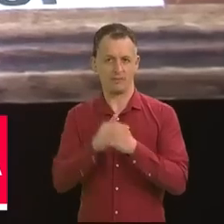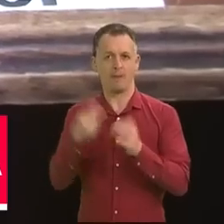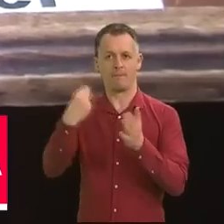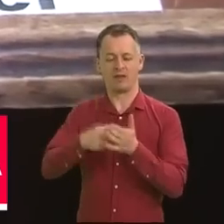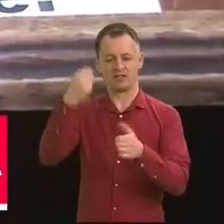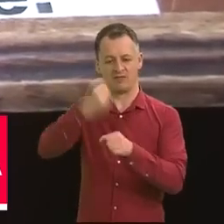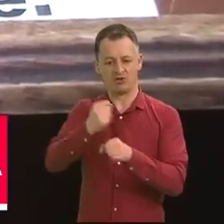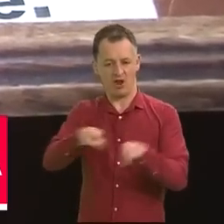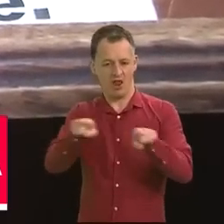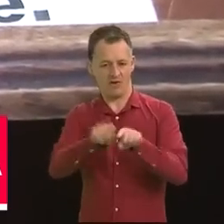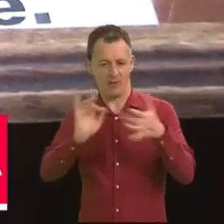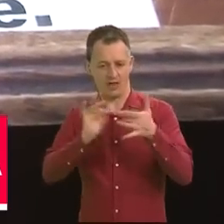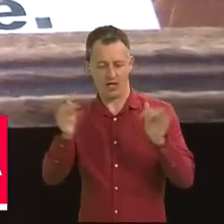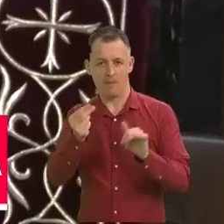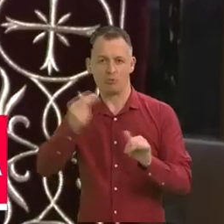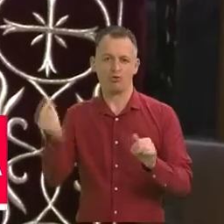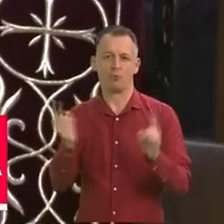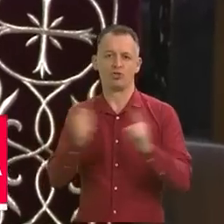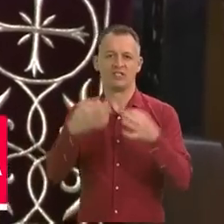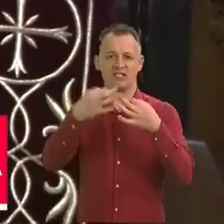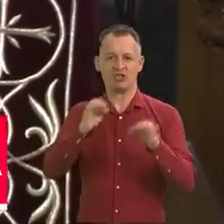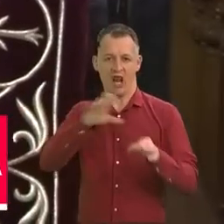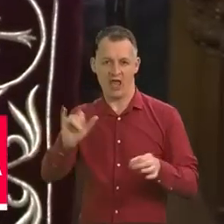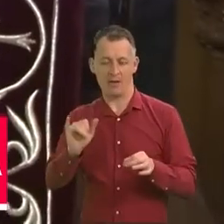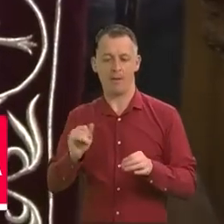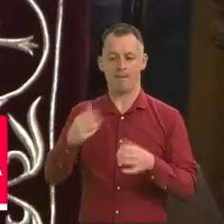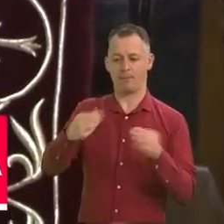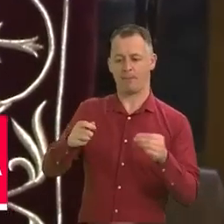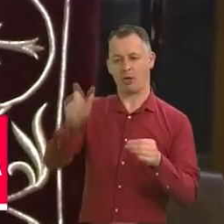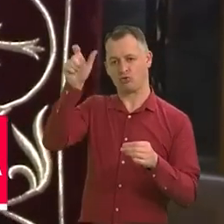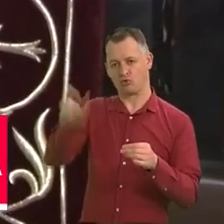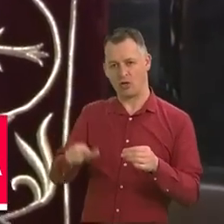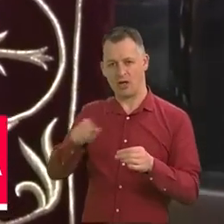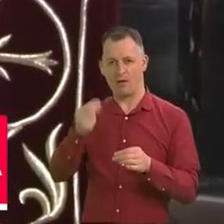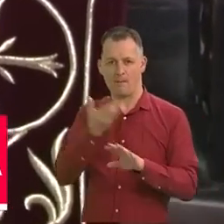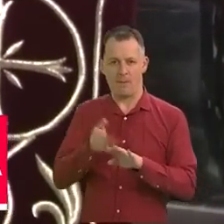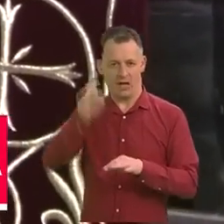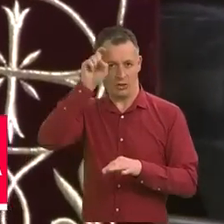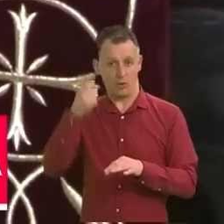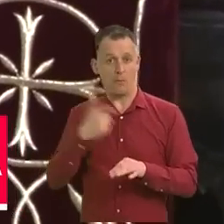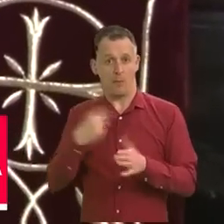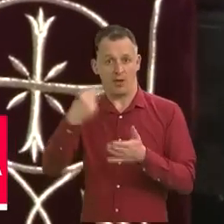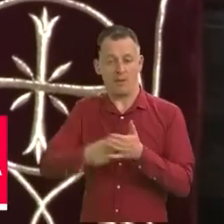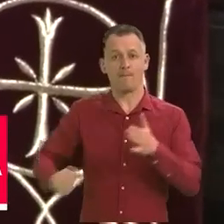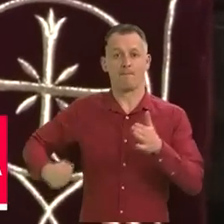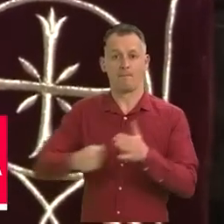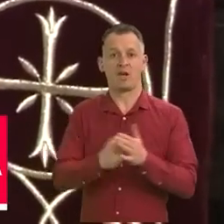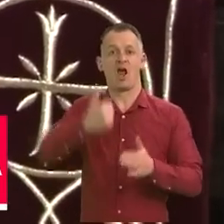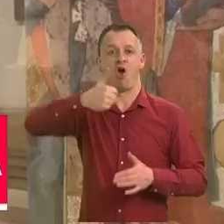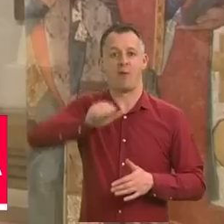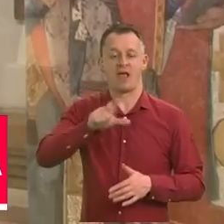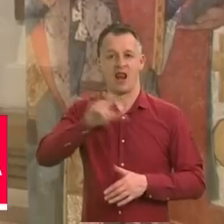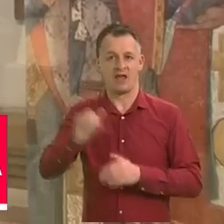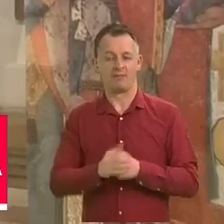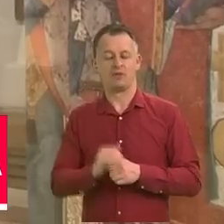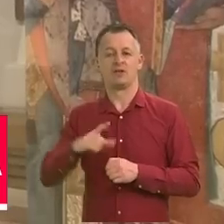face tot online, iar suma minimă este de 10 lei. Credincioșii mai darnici au posibilitatea să dea chiar și 1000 de lei. Este o măsură